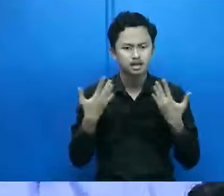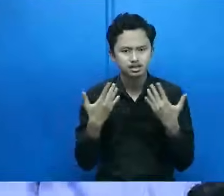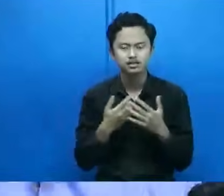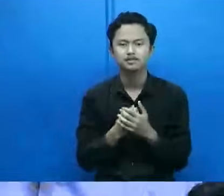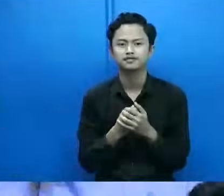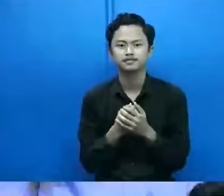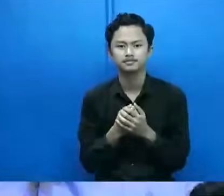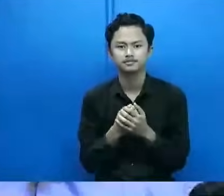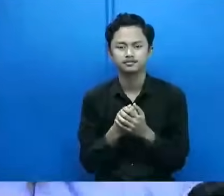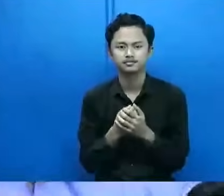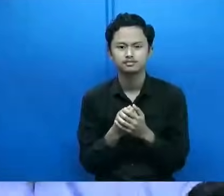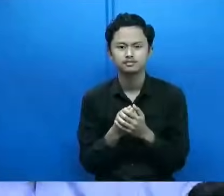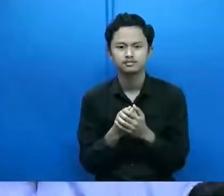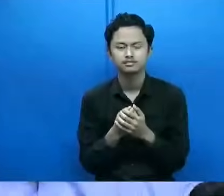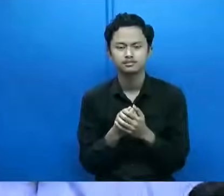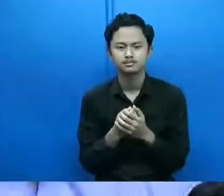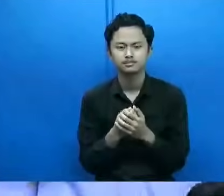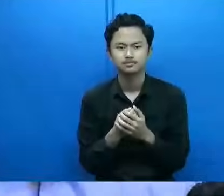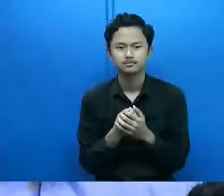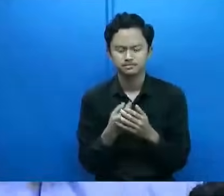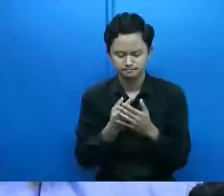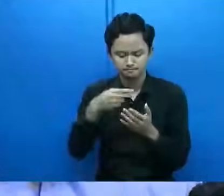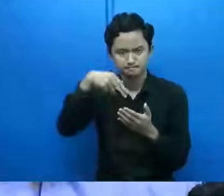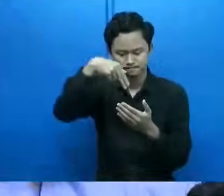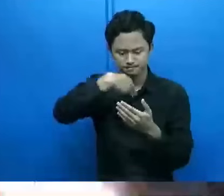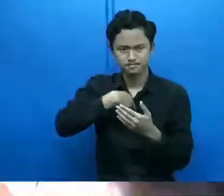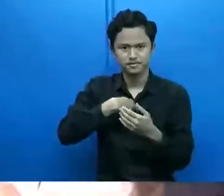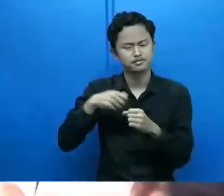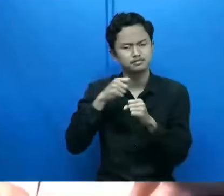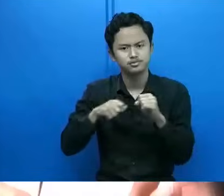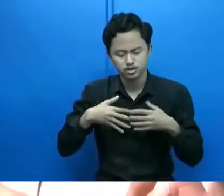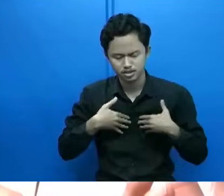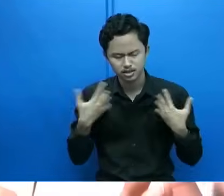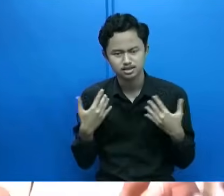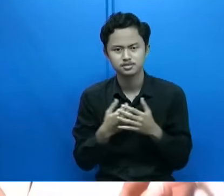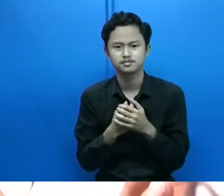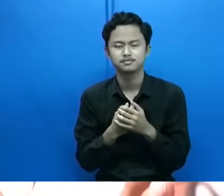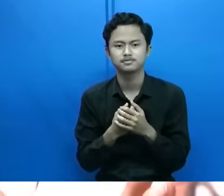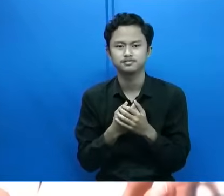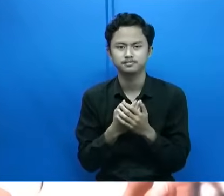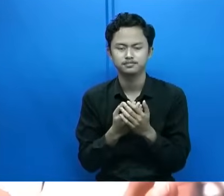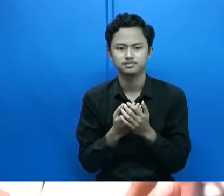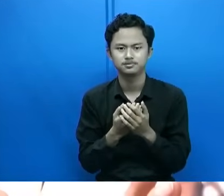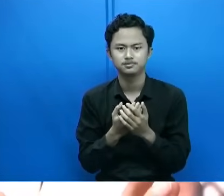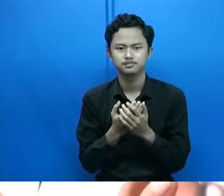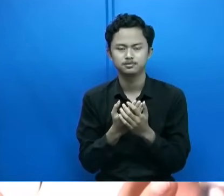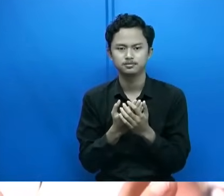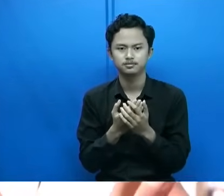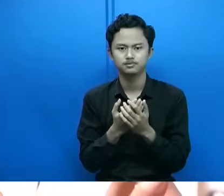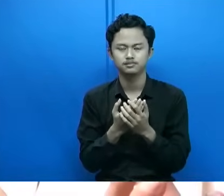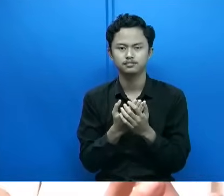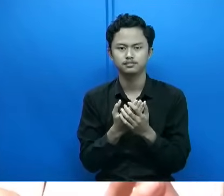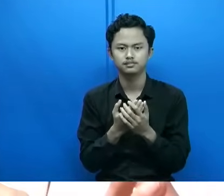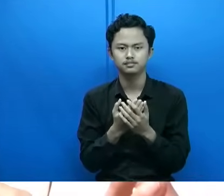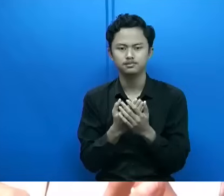Tanamkan keikhlasan dalam diri kami, ya Allah. Allahumma ihfad ulama'ana واحفظ علماءنا واحفظ علماءنا